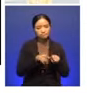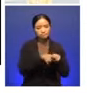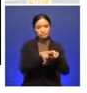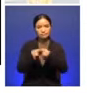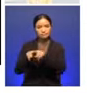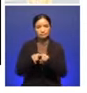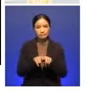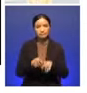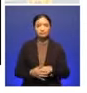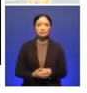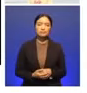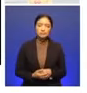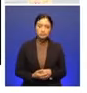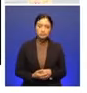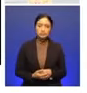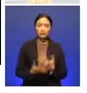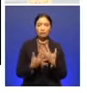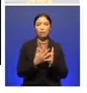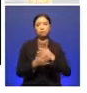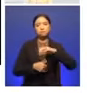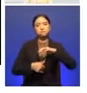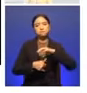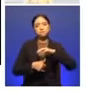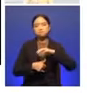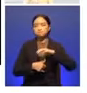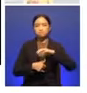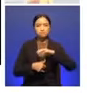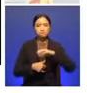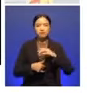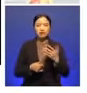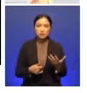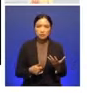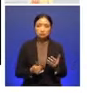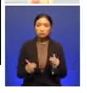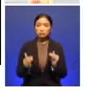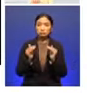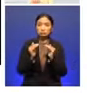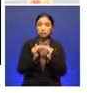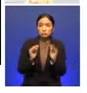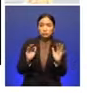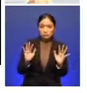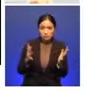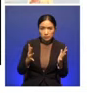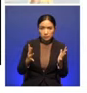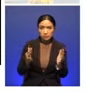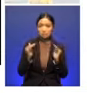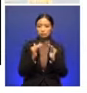เชื่อนะครับให้ความเป็นผู้ต้องขังเนี่ยมันไม่ใช่แค่เราไม่มีสิทธิที่จะ